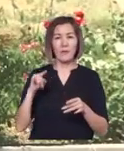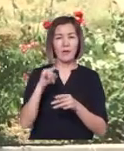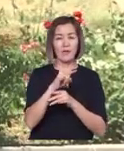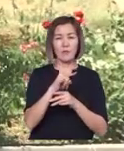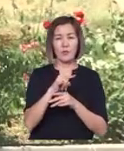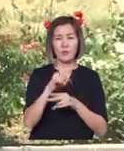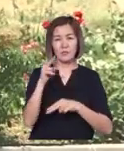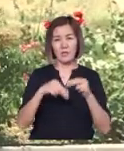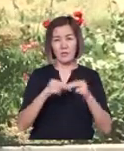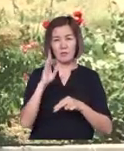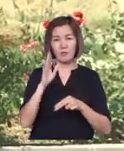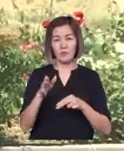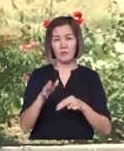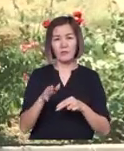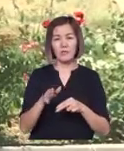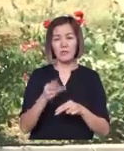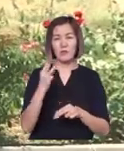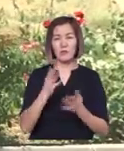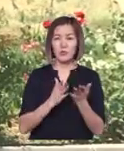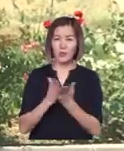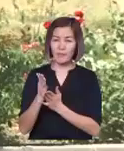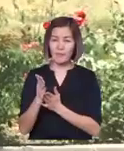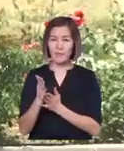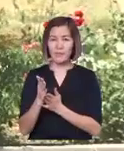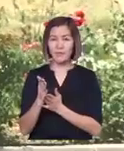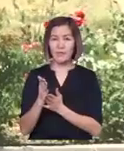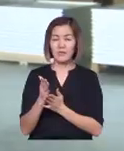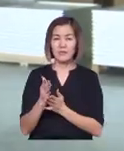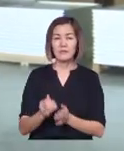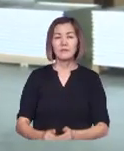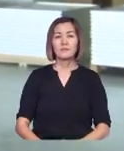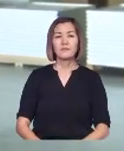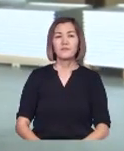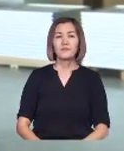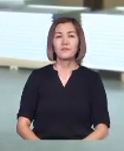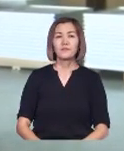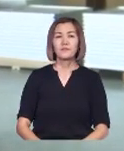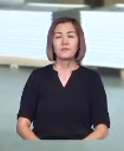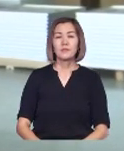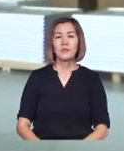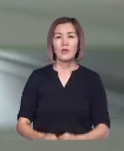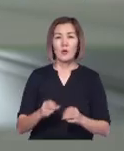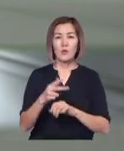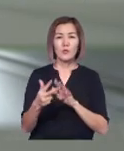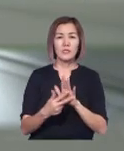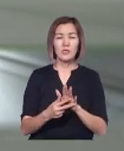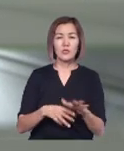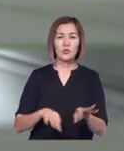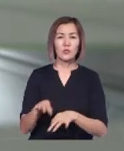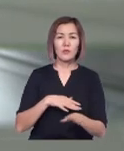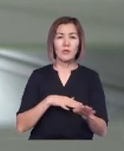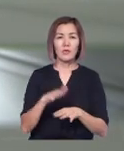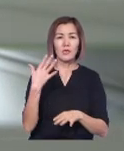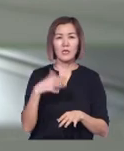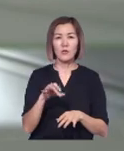жатырмыз. Үшінші енді направление аспан болады. Экономикалық аймақта 18 жоба іске асқан, 50 миллиард